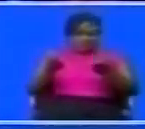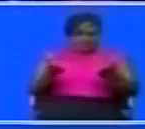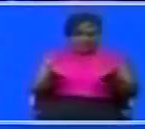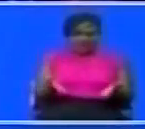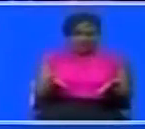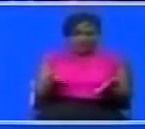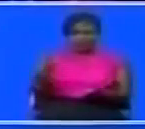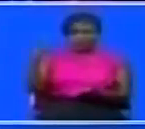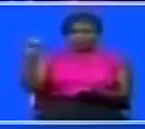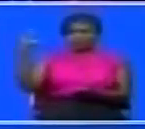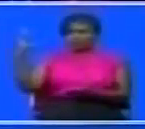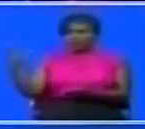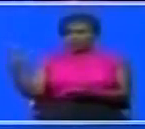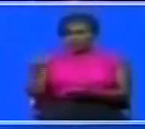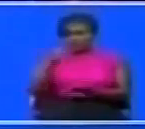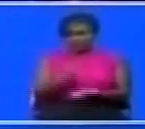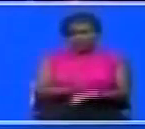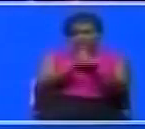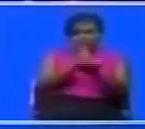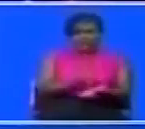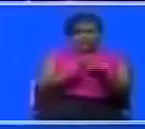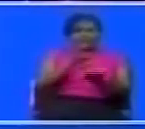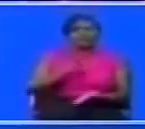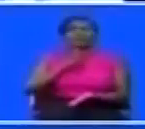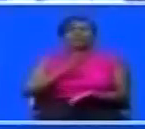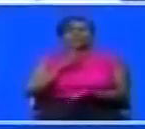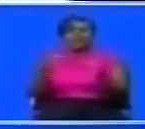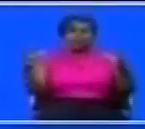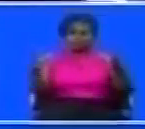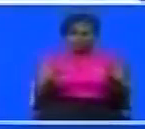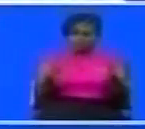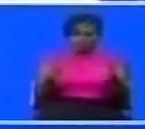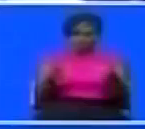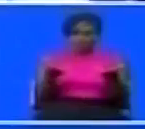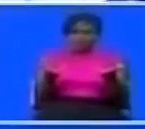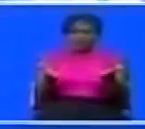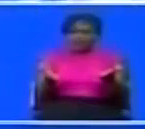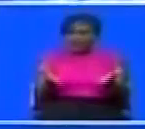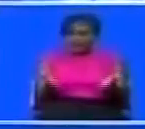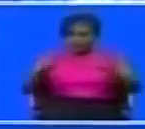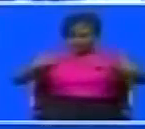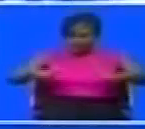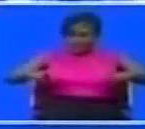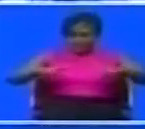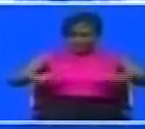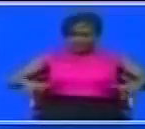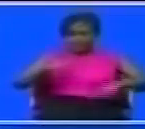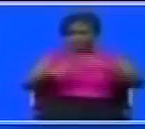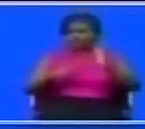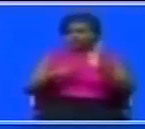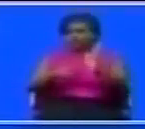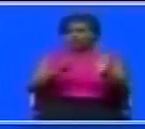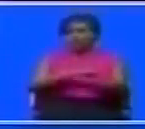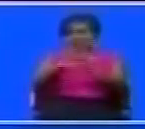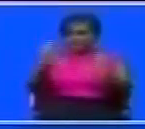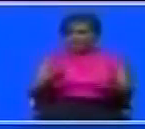mwezi 12 wamekuwa kitoa usaidizi wa maji kwa kazi, na kilichoko sasa ni kwa utafiti unaendelea kubaini ni